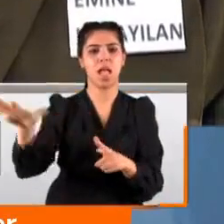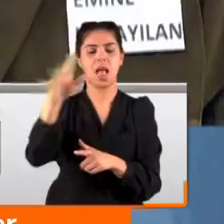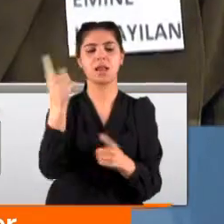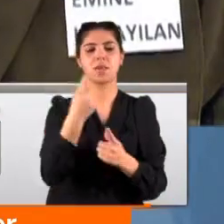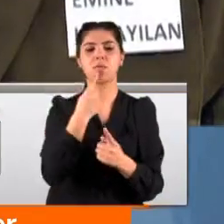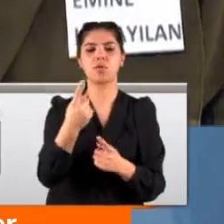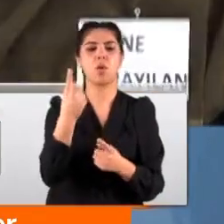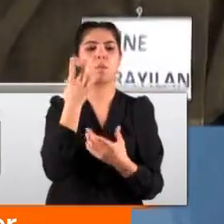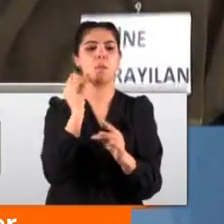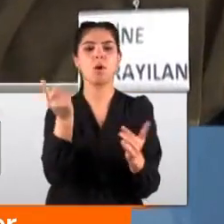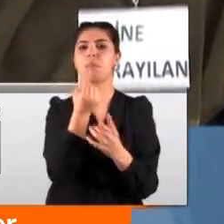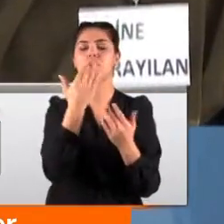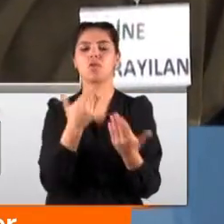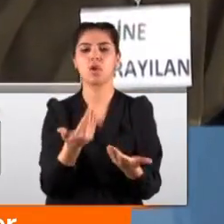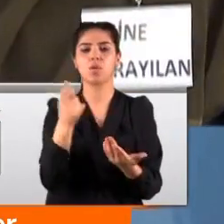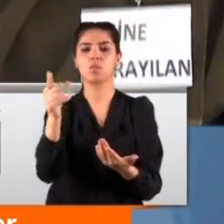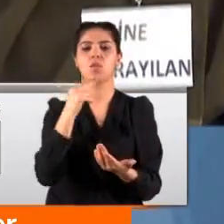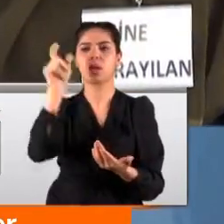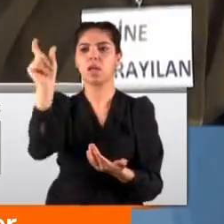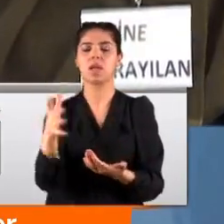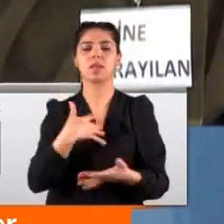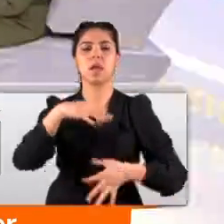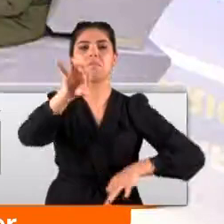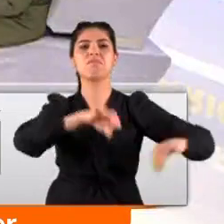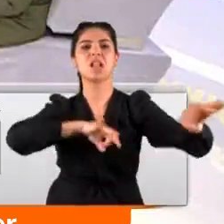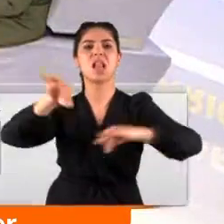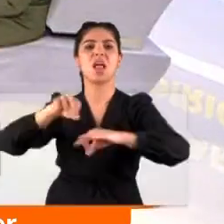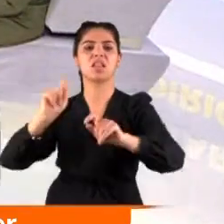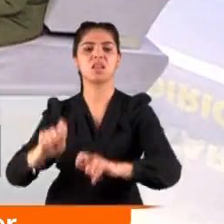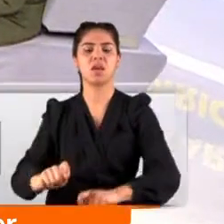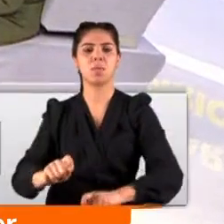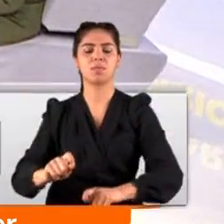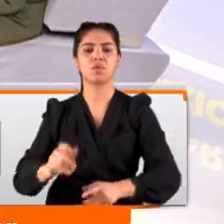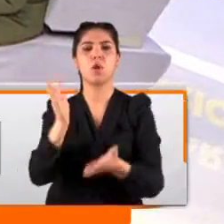Çünkü böyle bir şey yok. Bu kadın bu kişileri hepsini kendi ayarlamış. Mezar